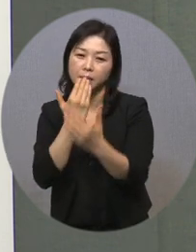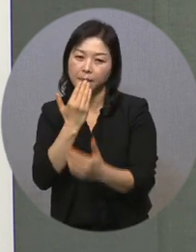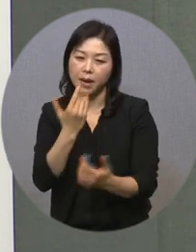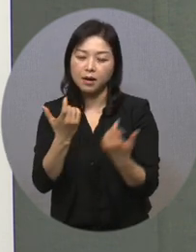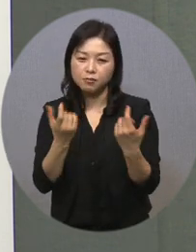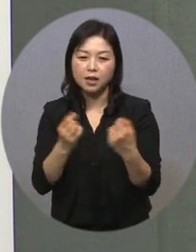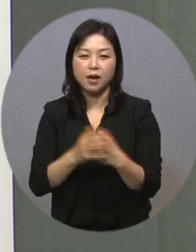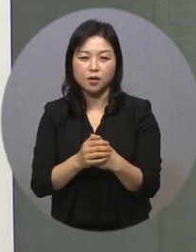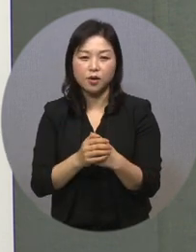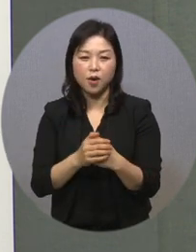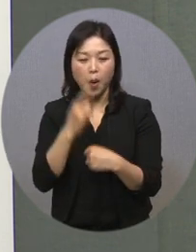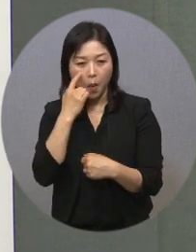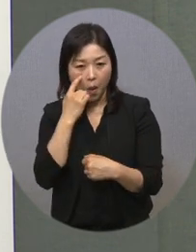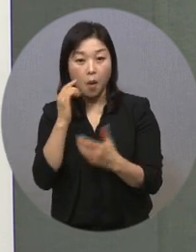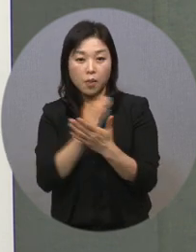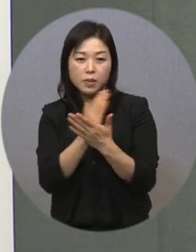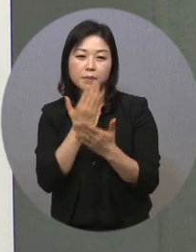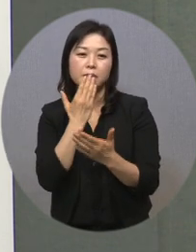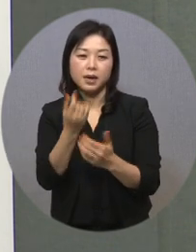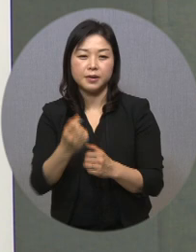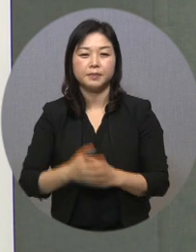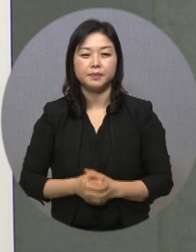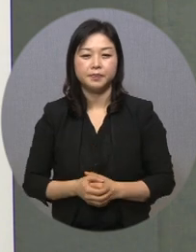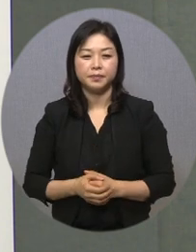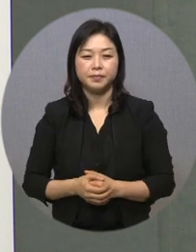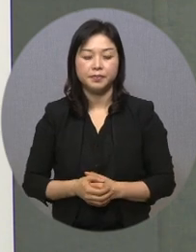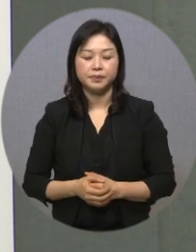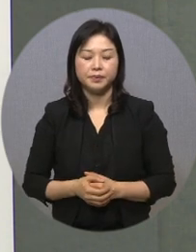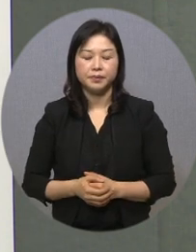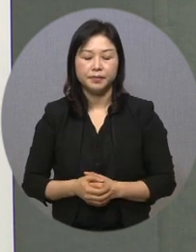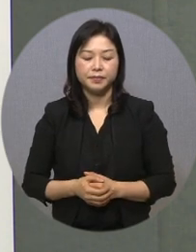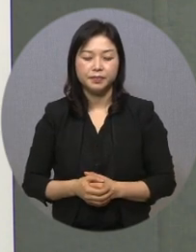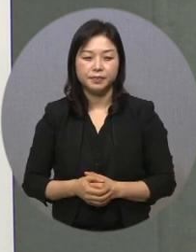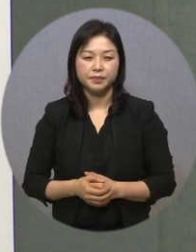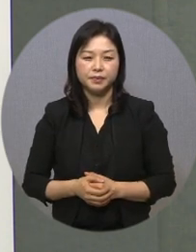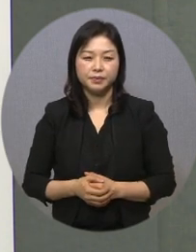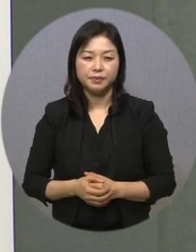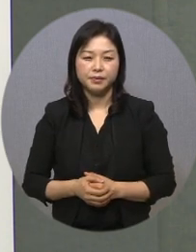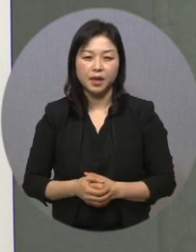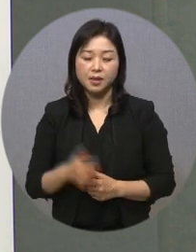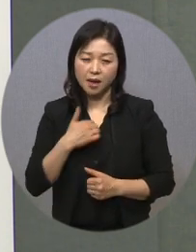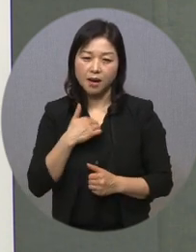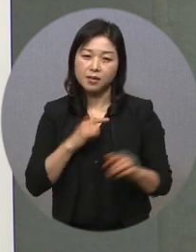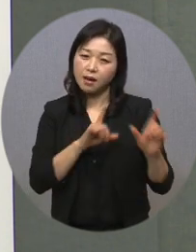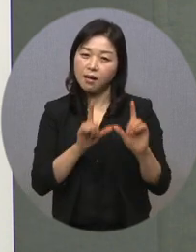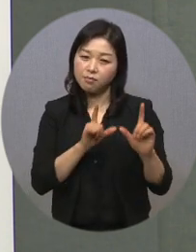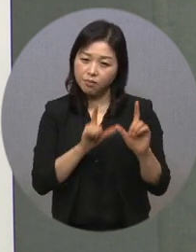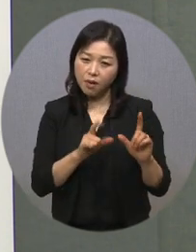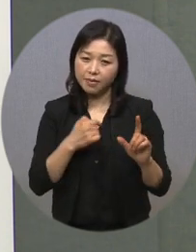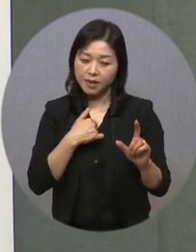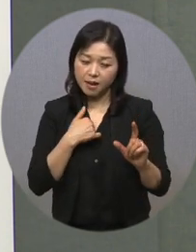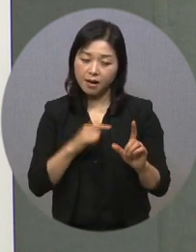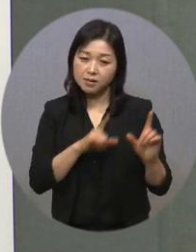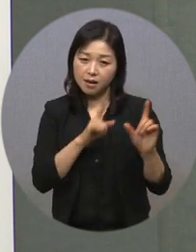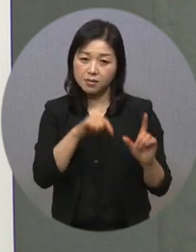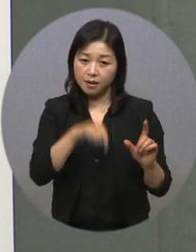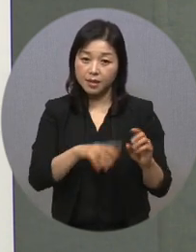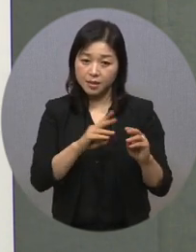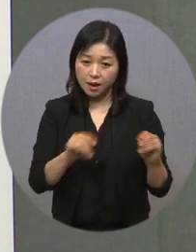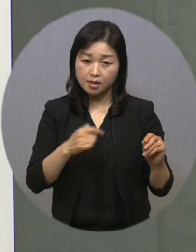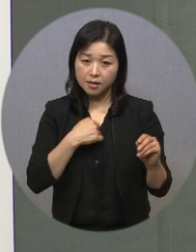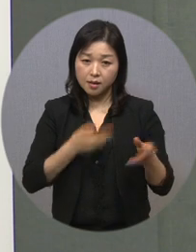거고 그렇겠죠. 그런데 이제 사람이 살다 보면은 내가 사는 내 땅, 내가 사는